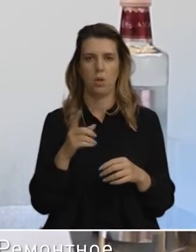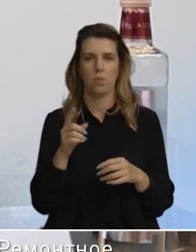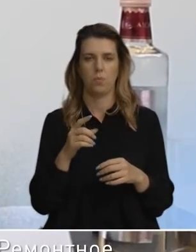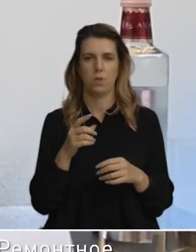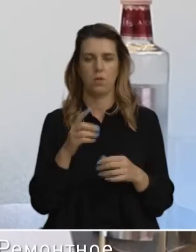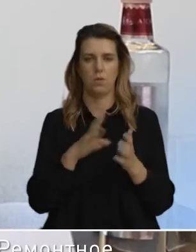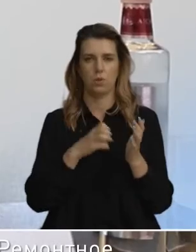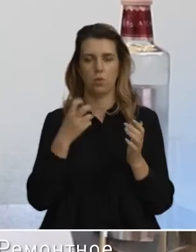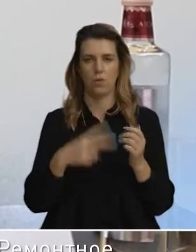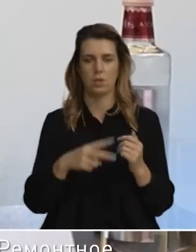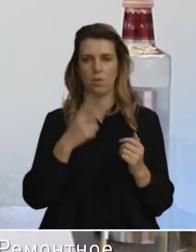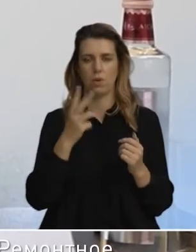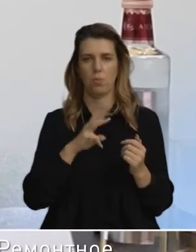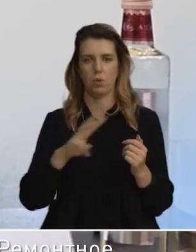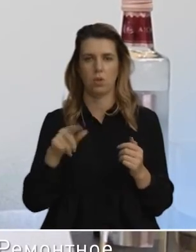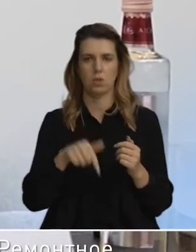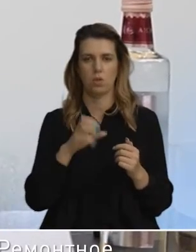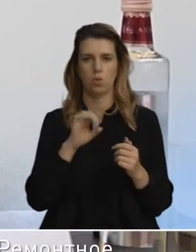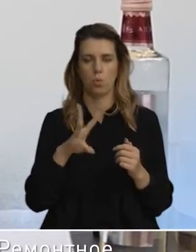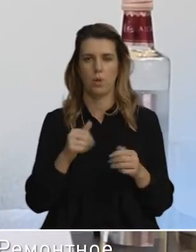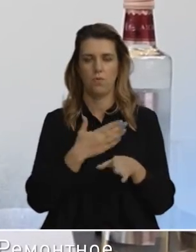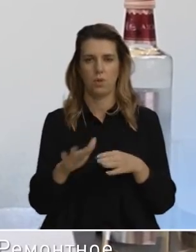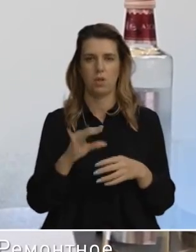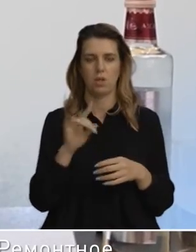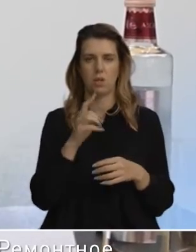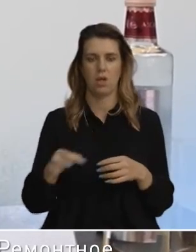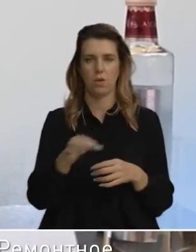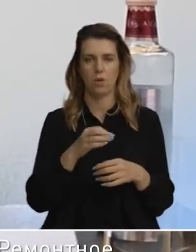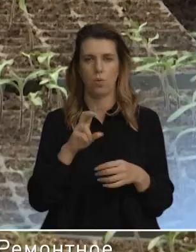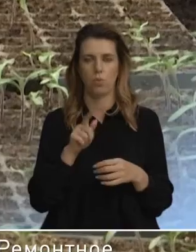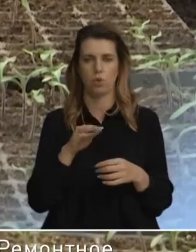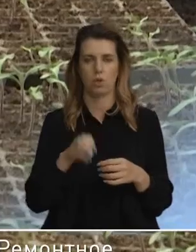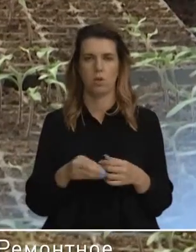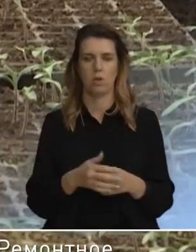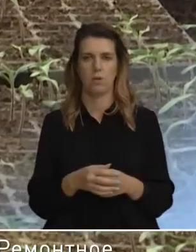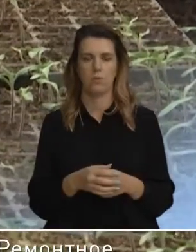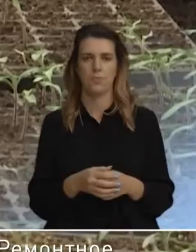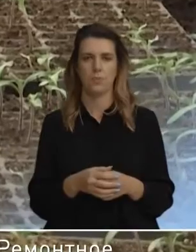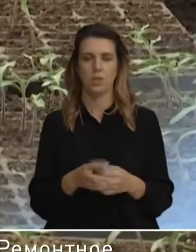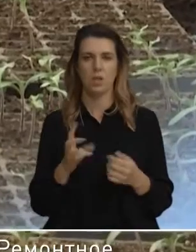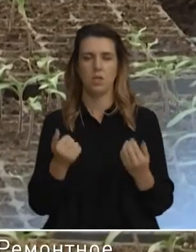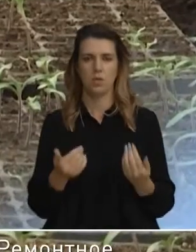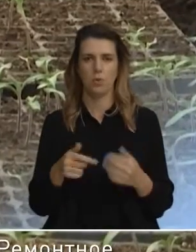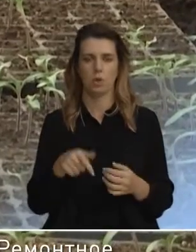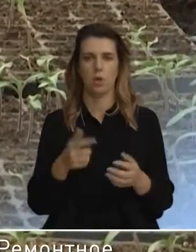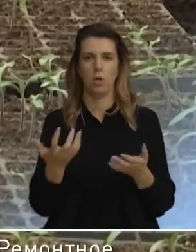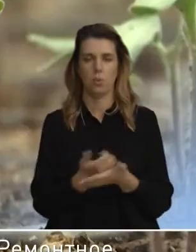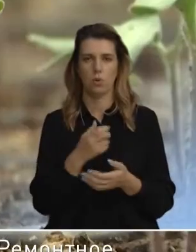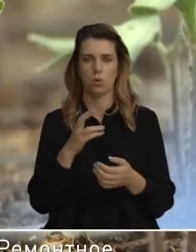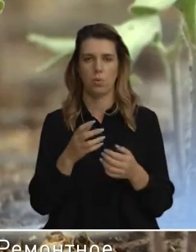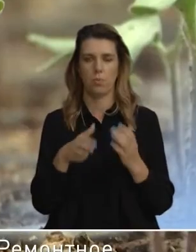причем 922 миллиона из этой суммы выделены из регионального бюджета. На сегодня до